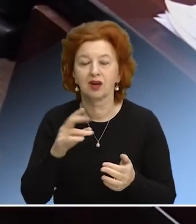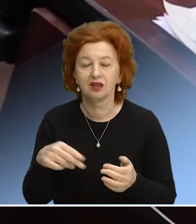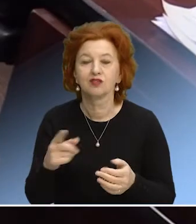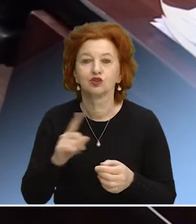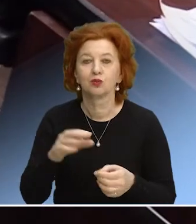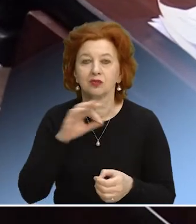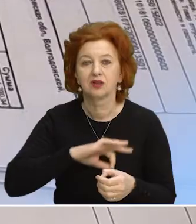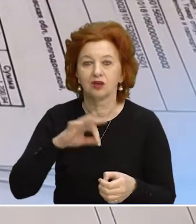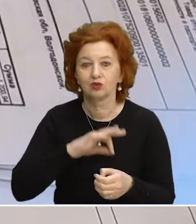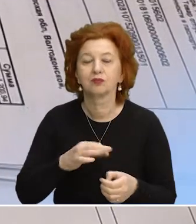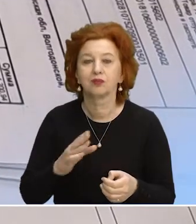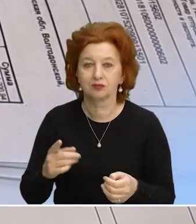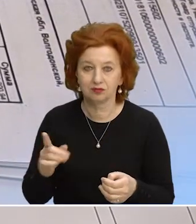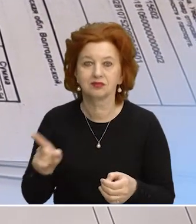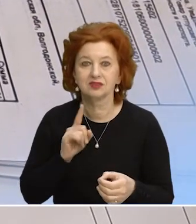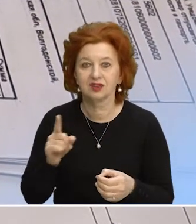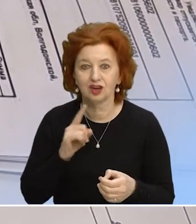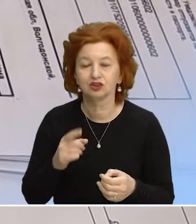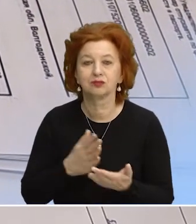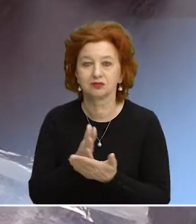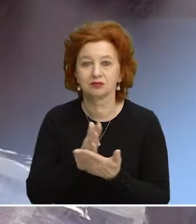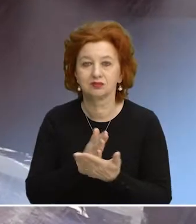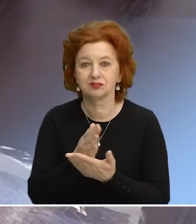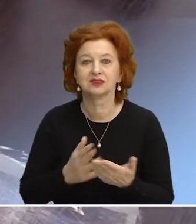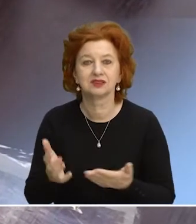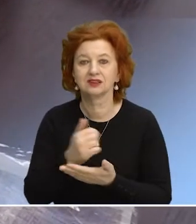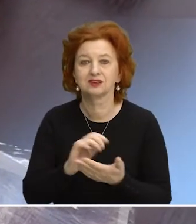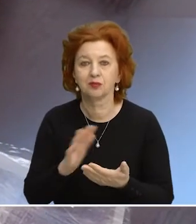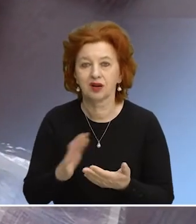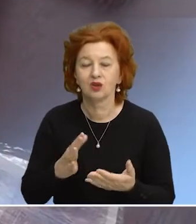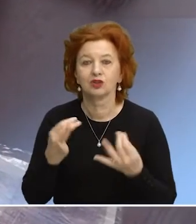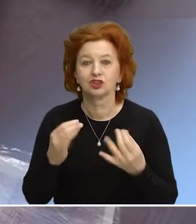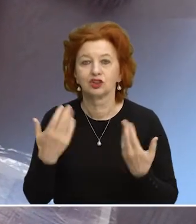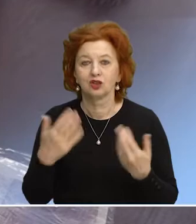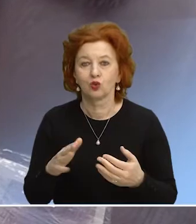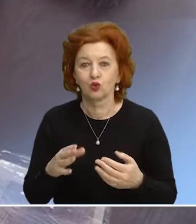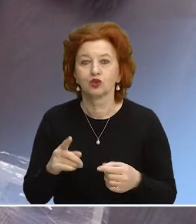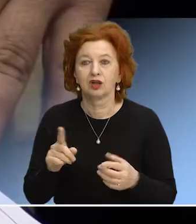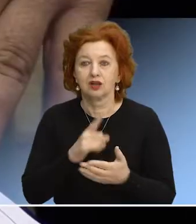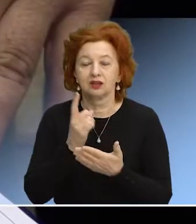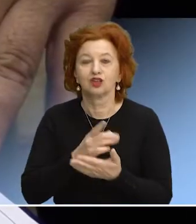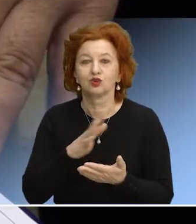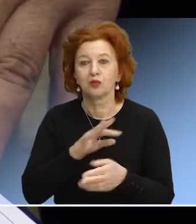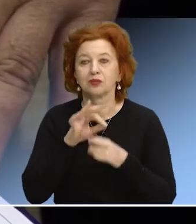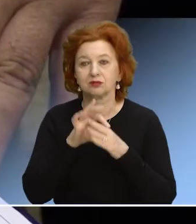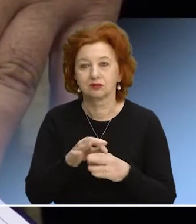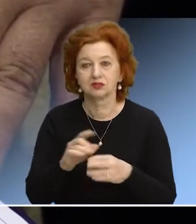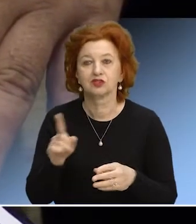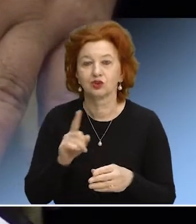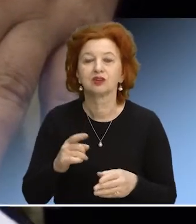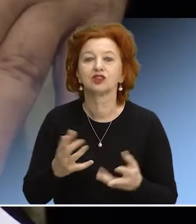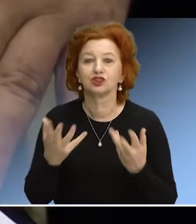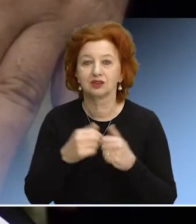на достигнутом, как говорят сами стражи порядка, они останавливаться не собираются. Впредь готовы выводить на чистую воду всех тех,